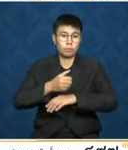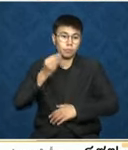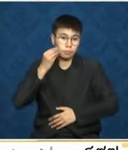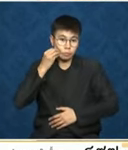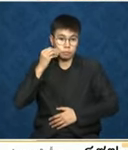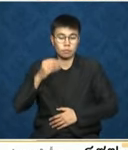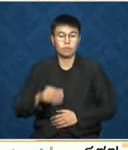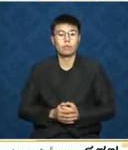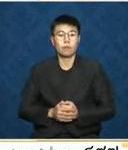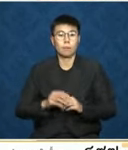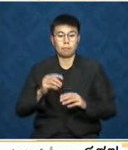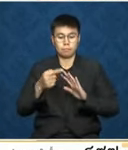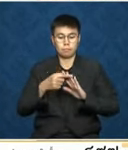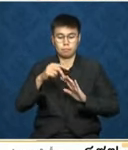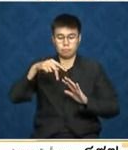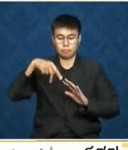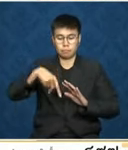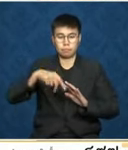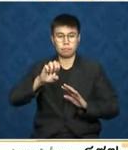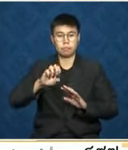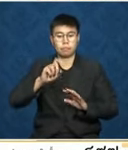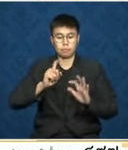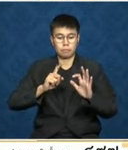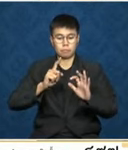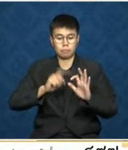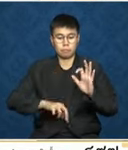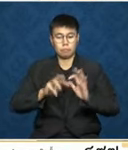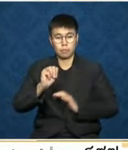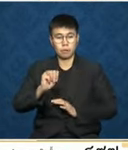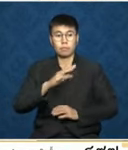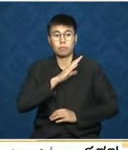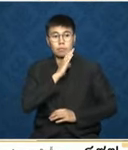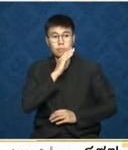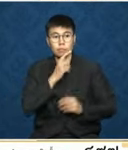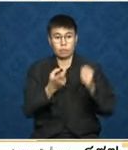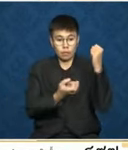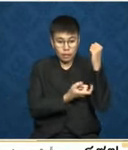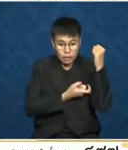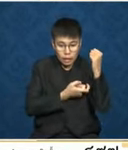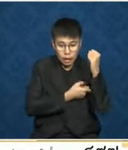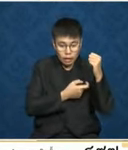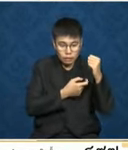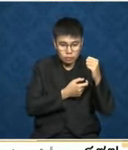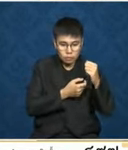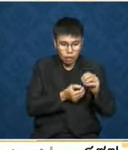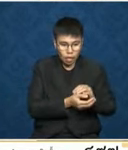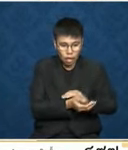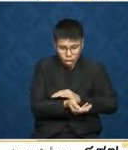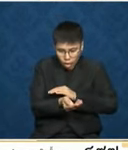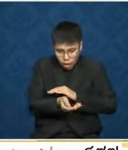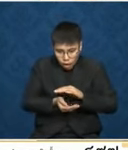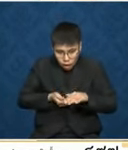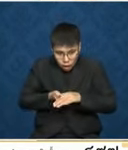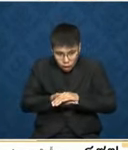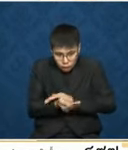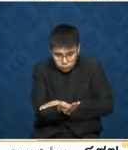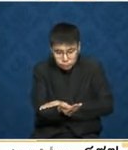การยางคนใหม่ท่านคุยกับผมว่าถ้าสกัดยางพาราเถื่อนได้และผู้เกี่ยวข้องเรื่องยาง